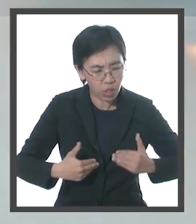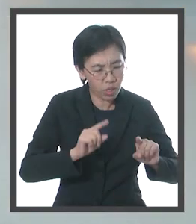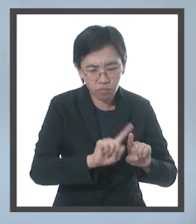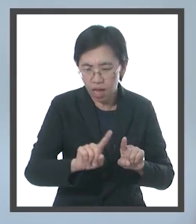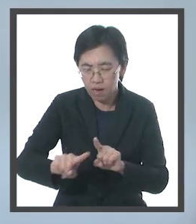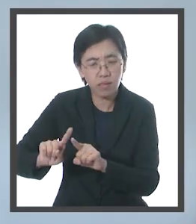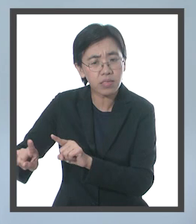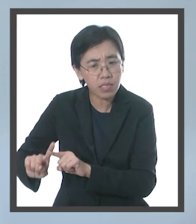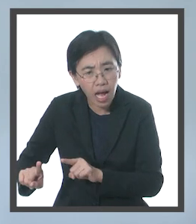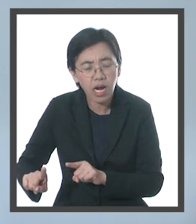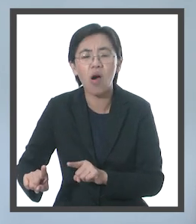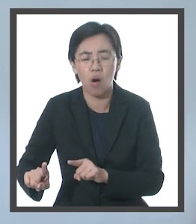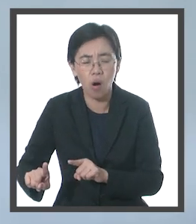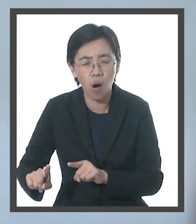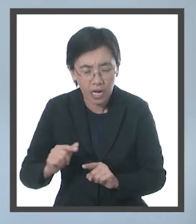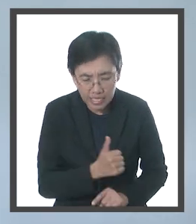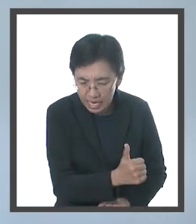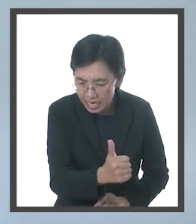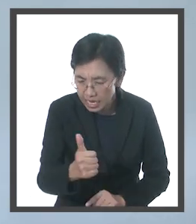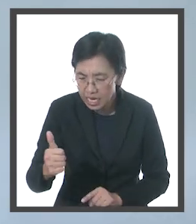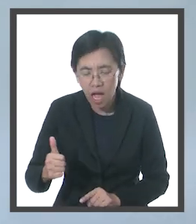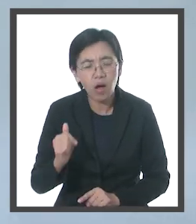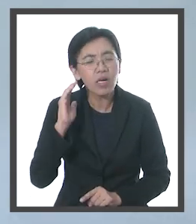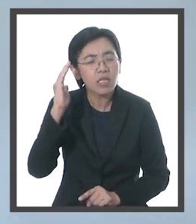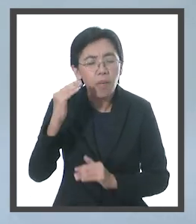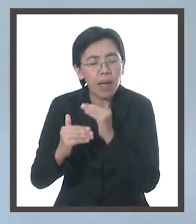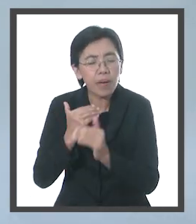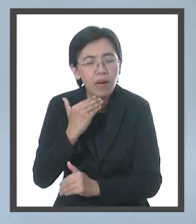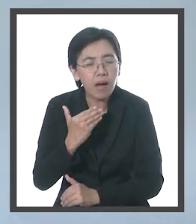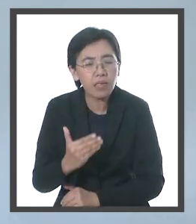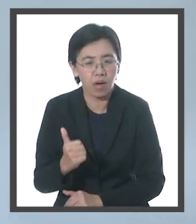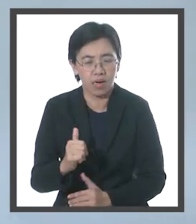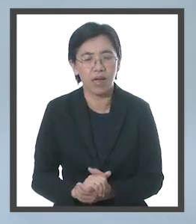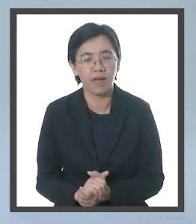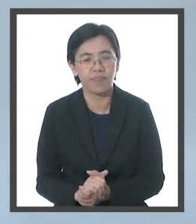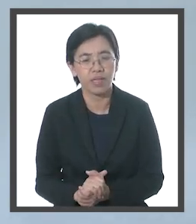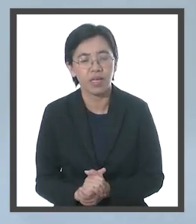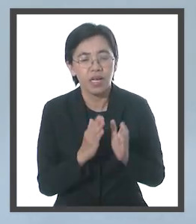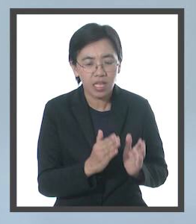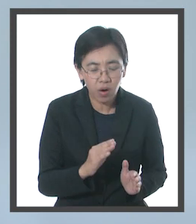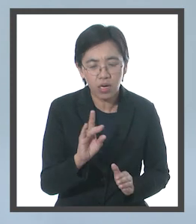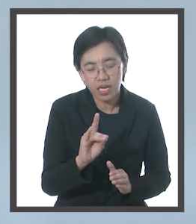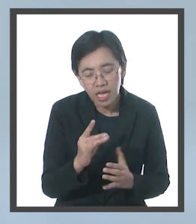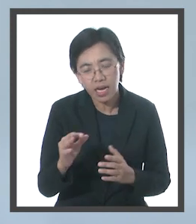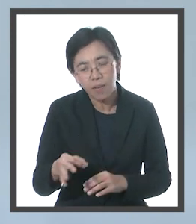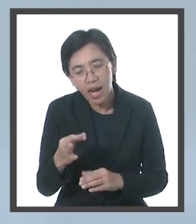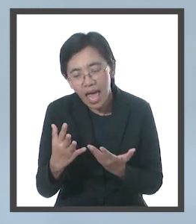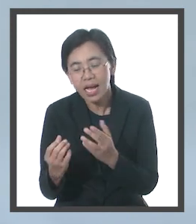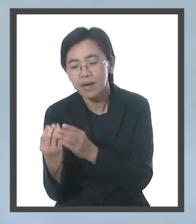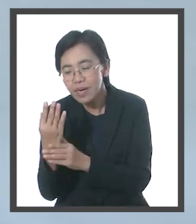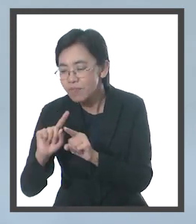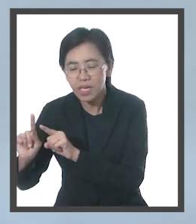คิดว่า sustainability หรือความยั่งยืนเนี่ยคือความสมดุลที่นำไปสู่สุขภาวะ